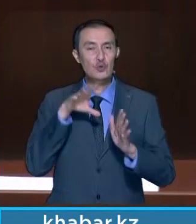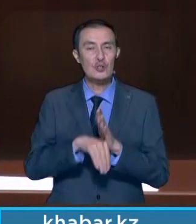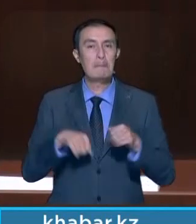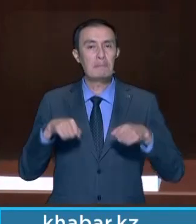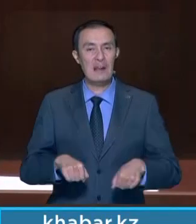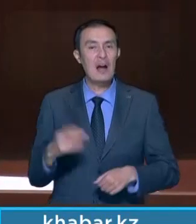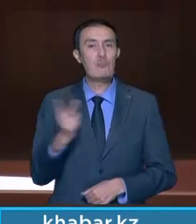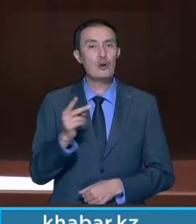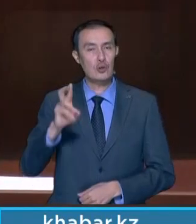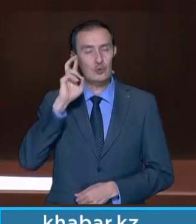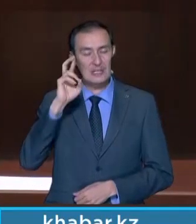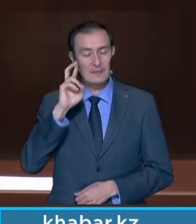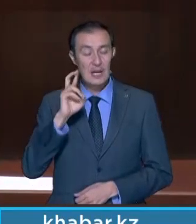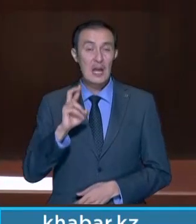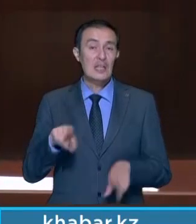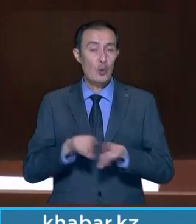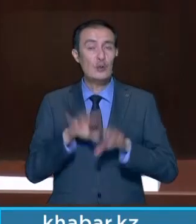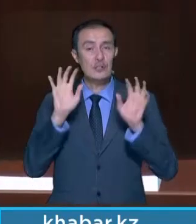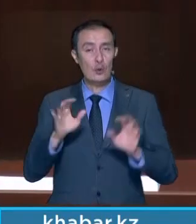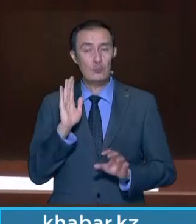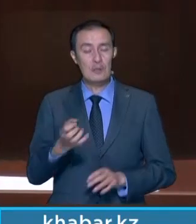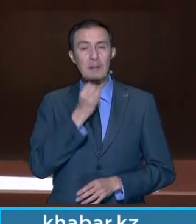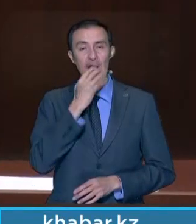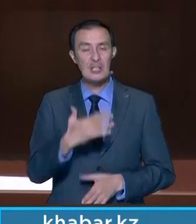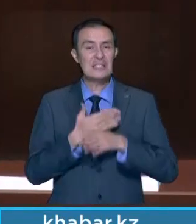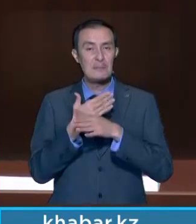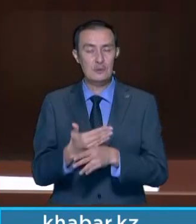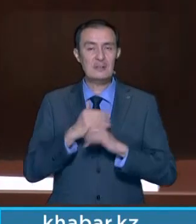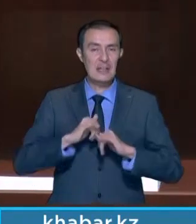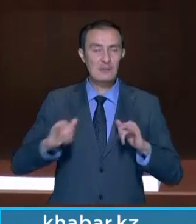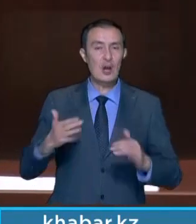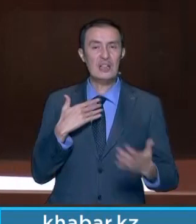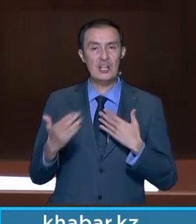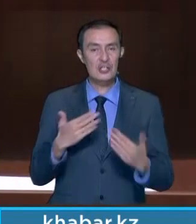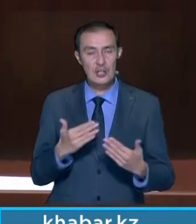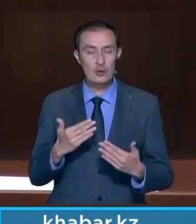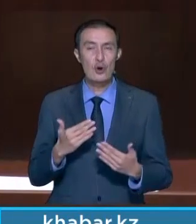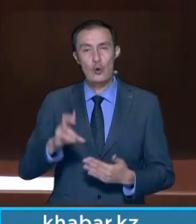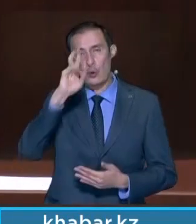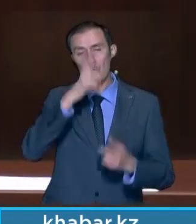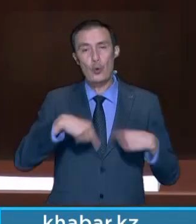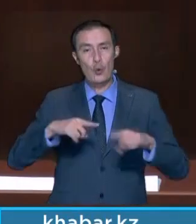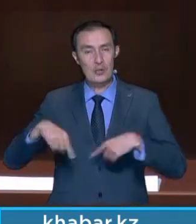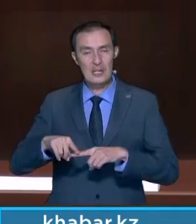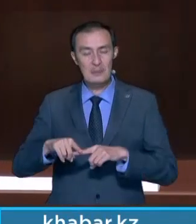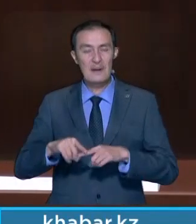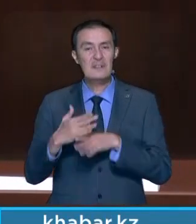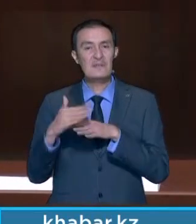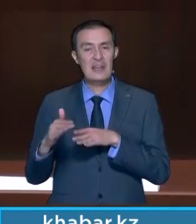интересов обоих государств полагаем что принятый закон будет положительно способствовать развитию Отношений между компетентными органами в сфере миграции